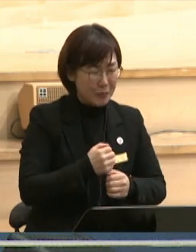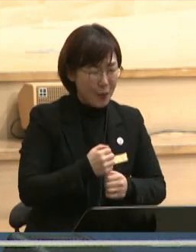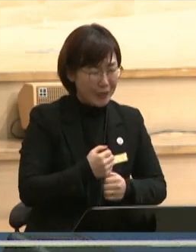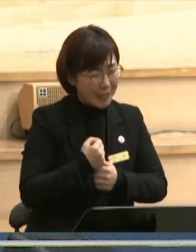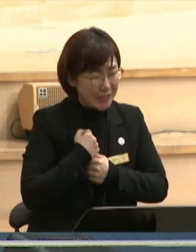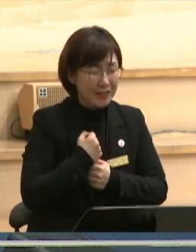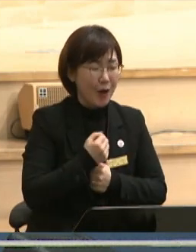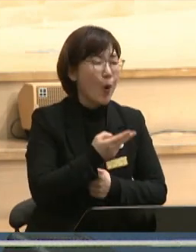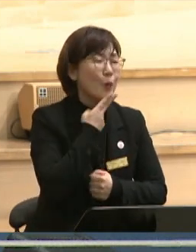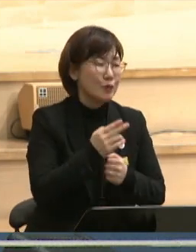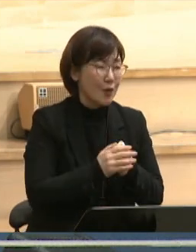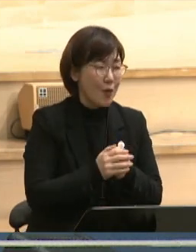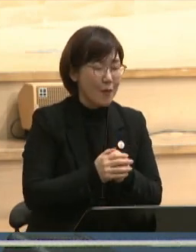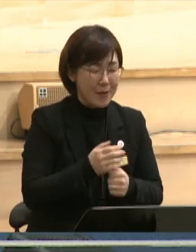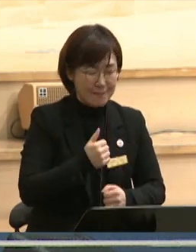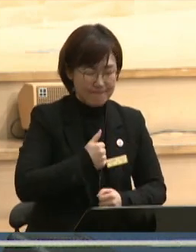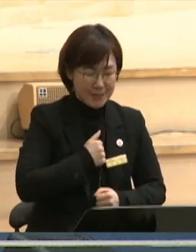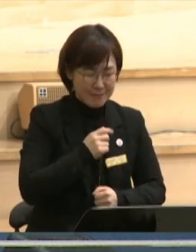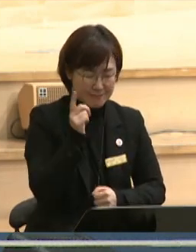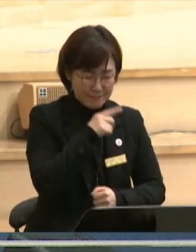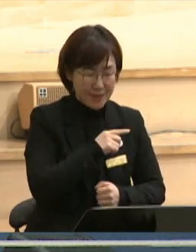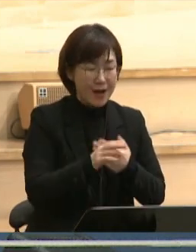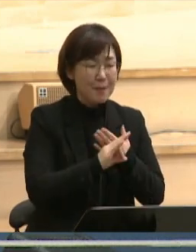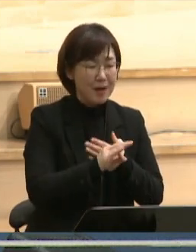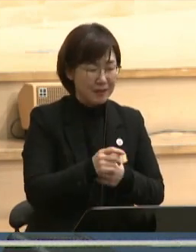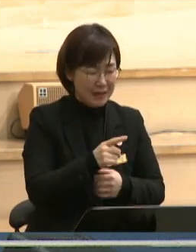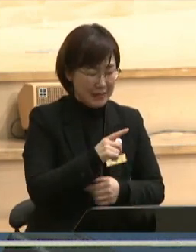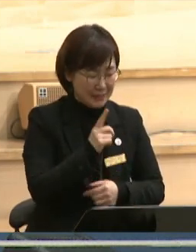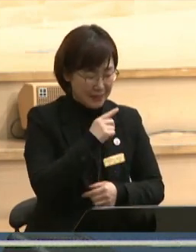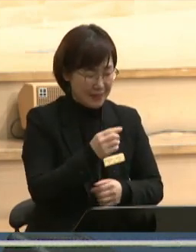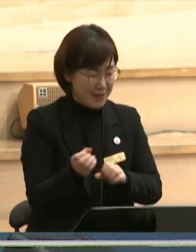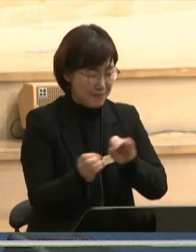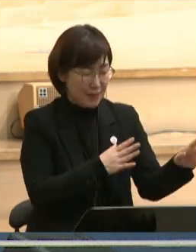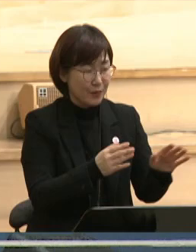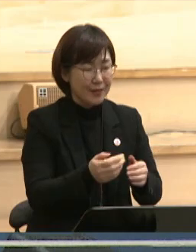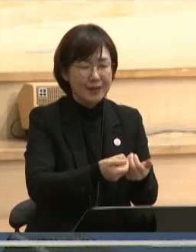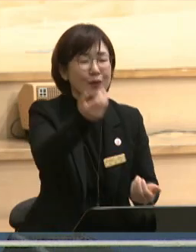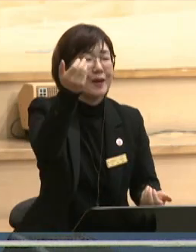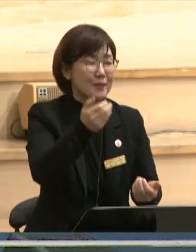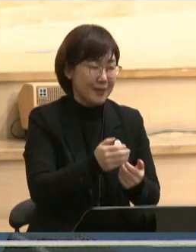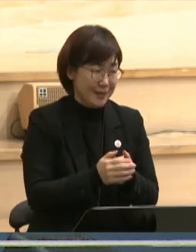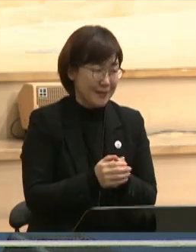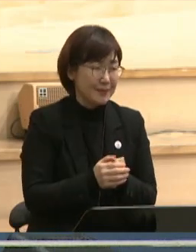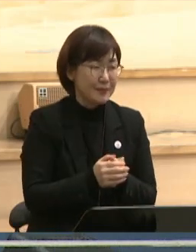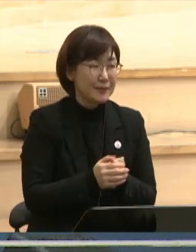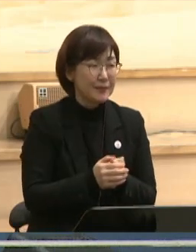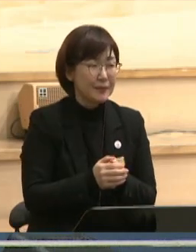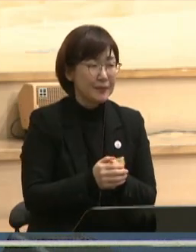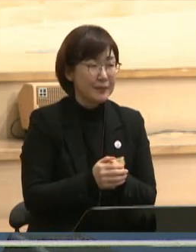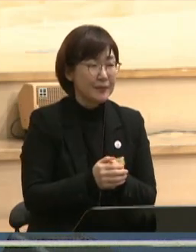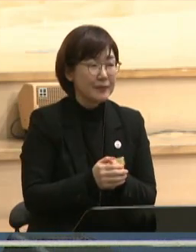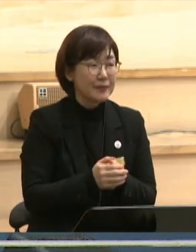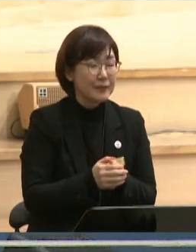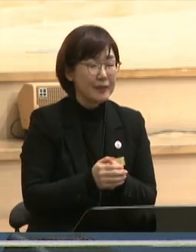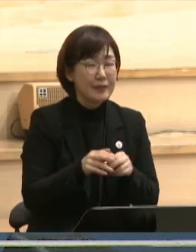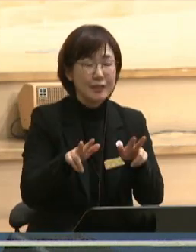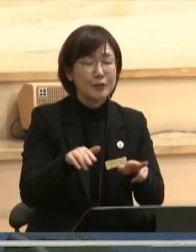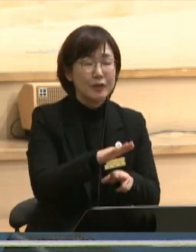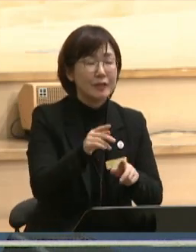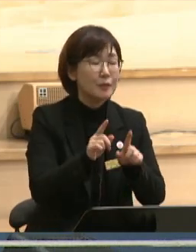할 말 다 하고 그래서 더러움에 나가 버립니다 그렇지 않나요 우리